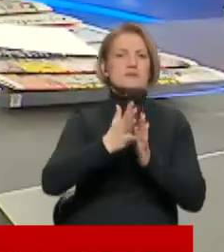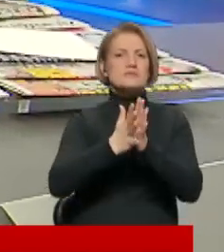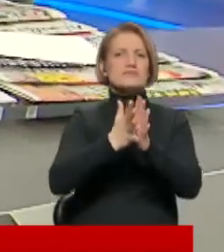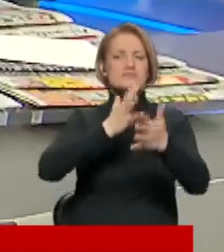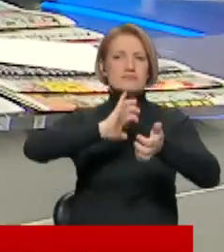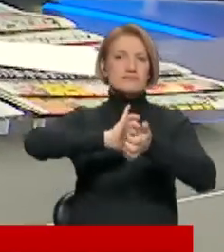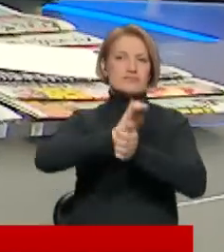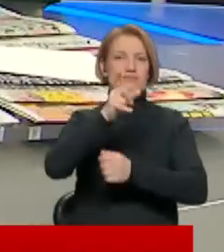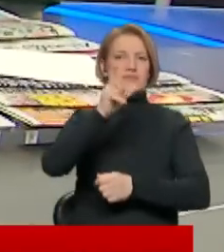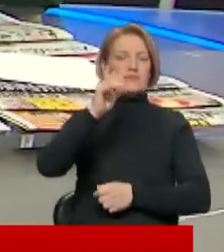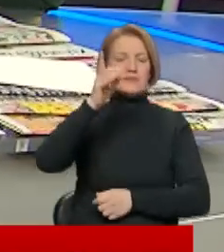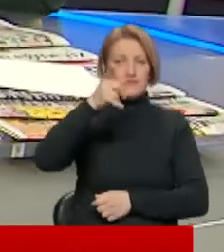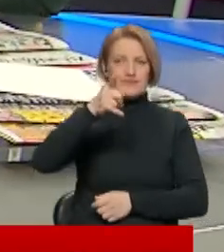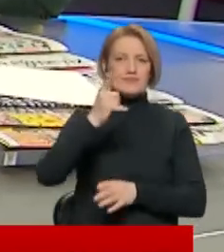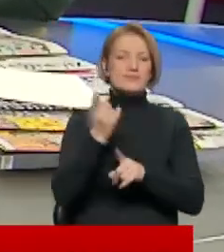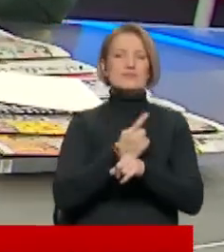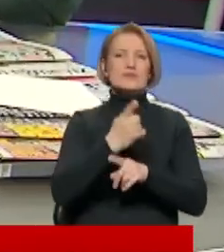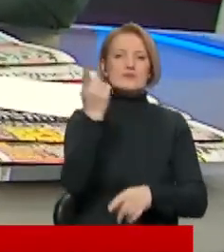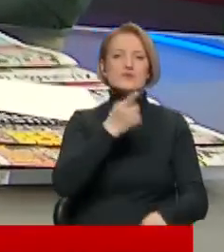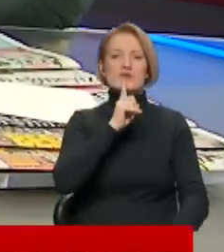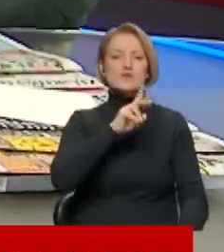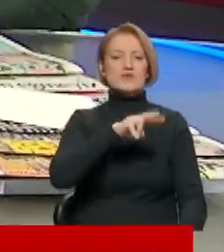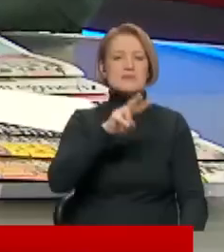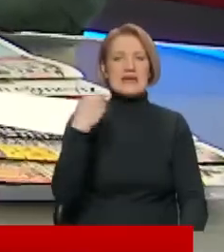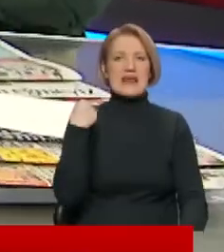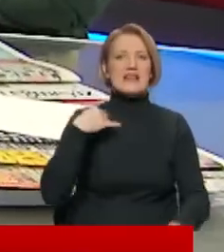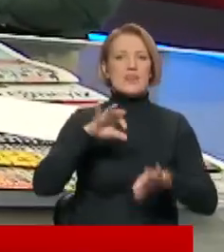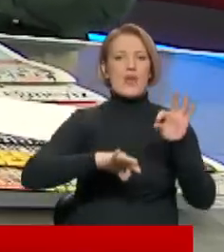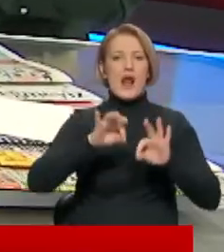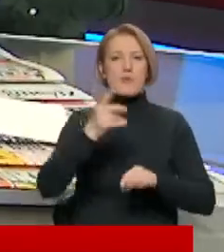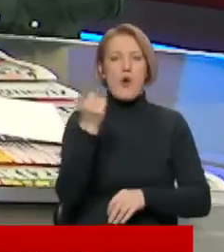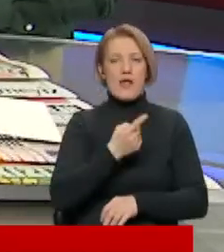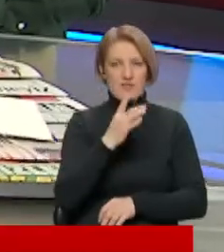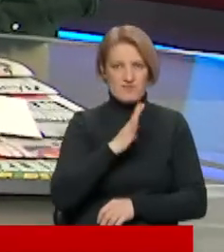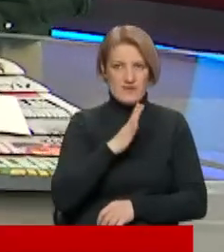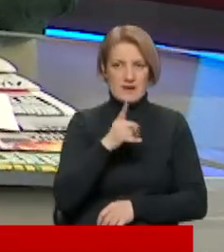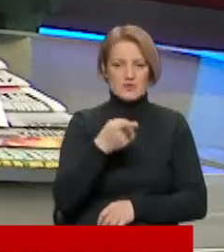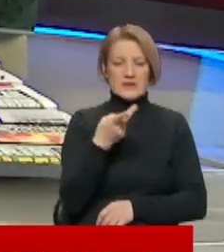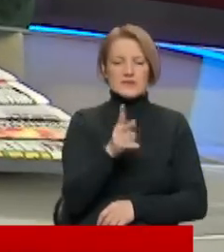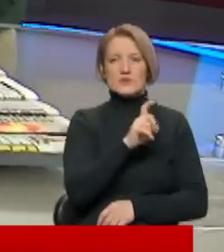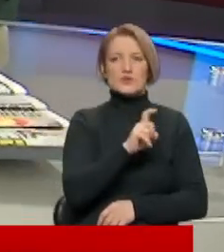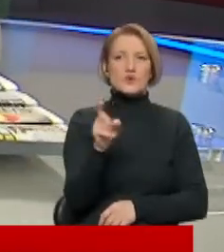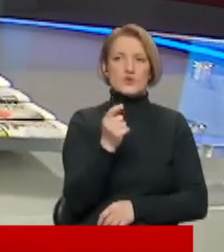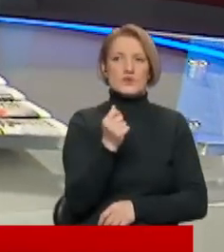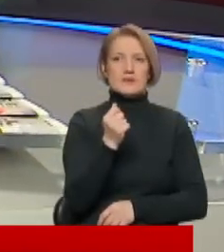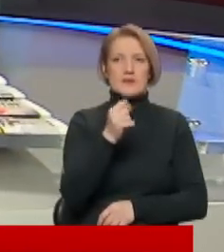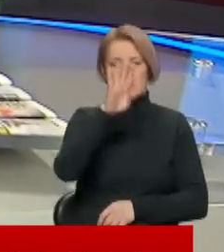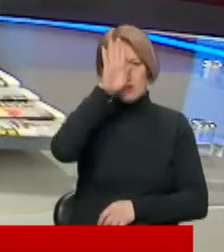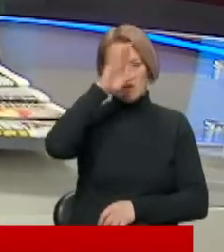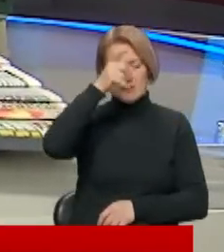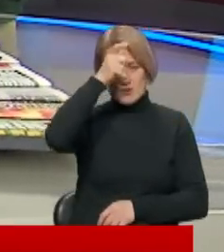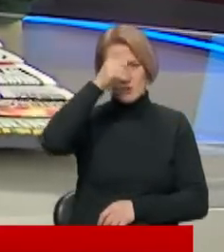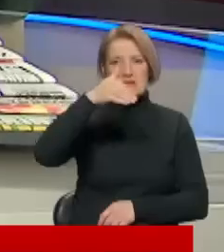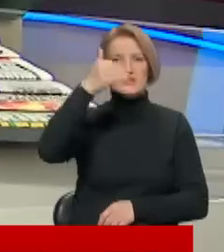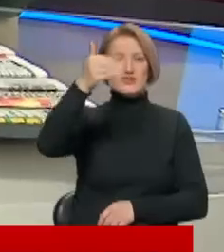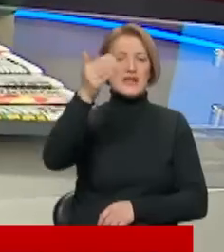yoğunluk oluşturuyor çünkü şu yüzden %122 Yeniden değerleme oranı var Evet şu an 2900 küsür lira bir yurt dışına alınan telefonu